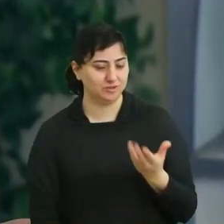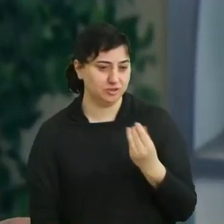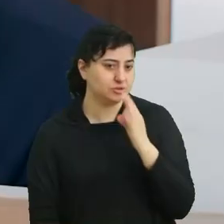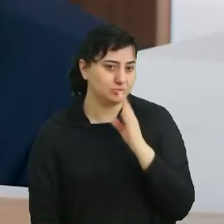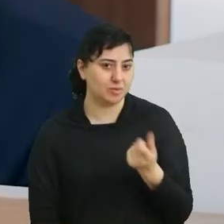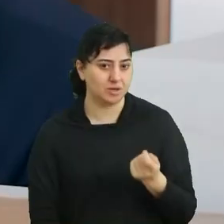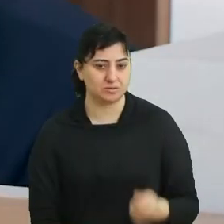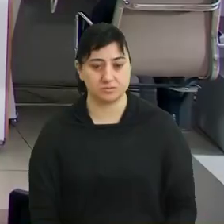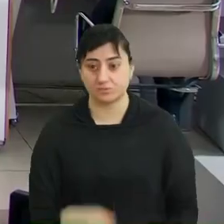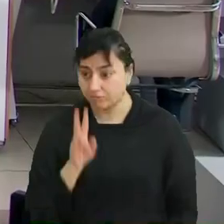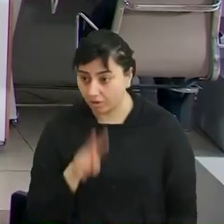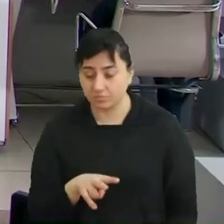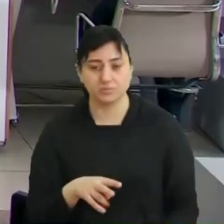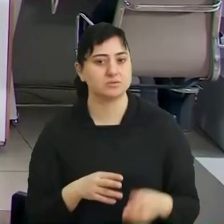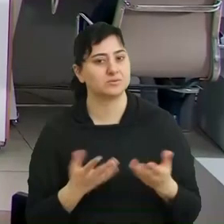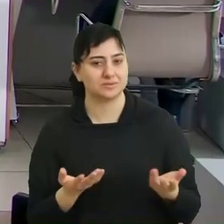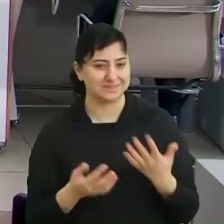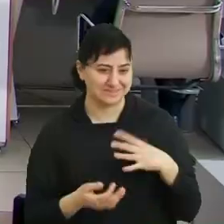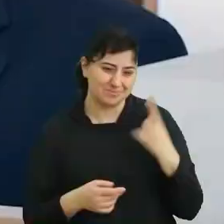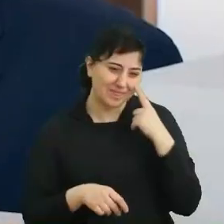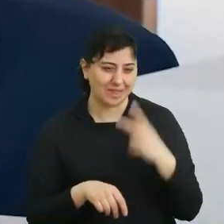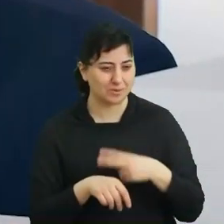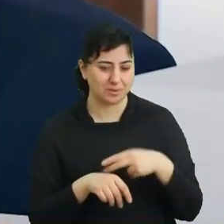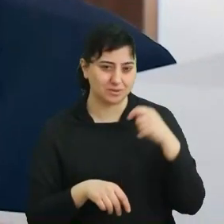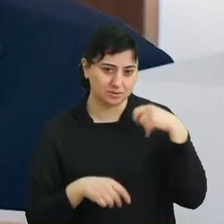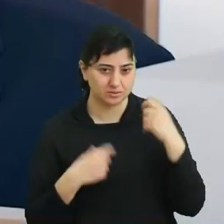para söz konusu. Vallahi mi? Ne diyorsun abi, yapalım mı bir deneme şekilde?